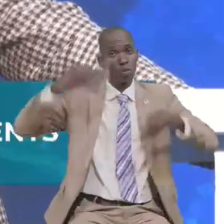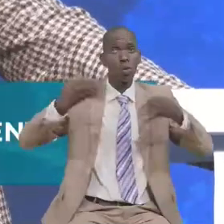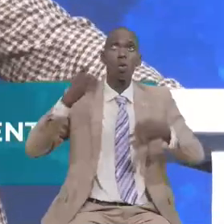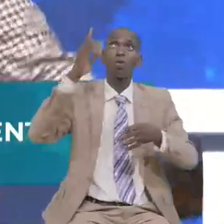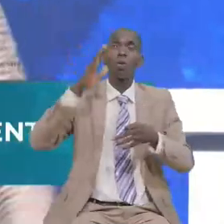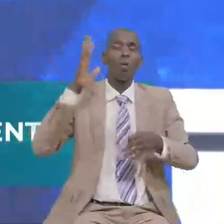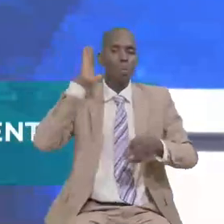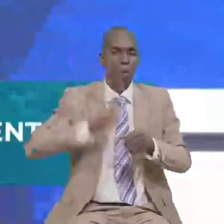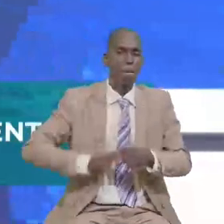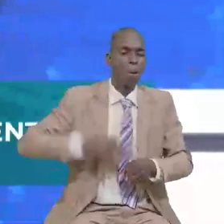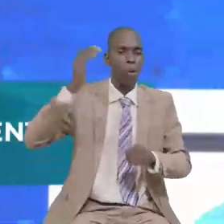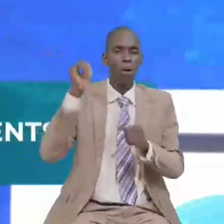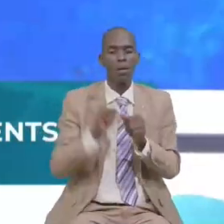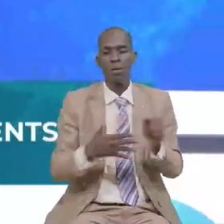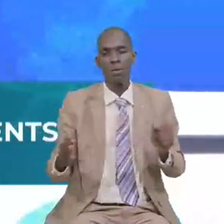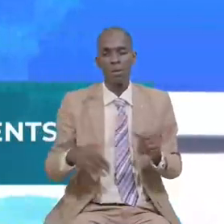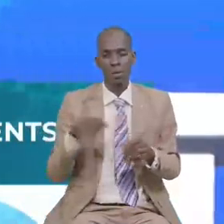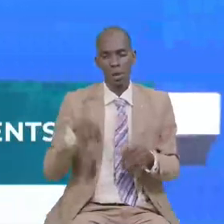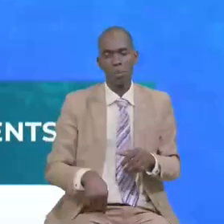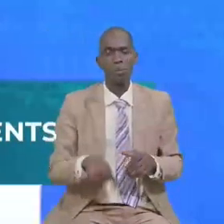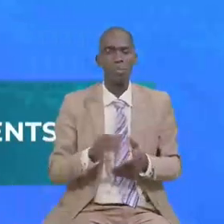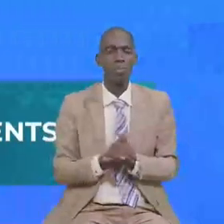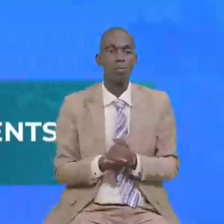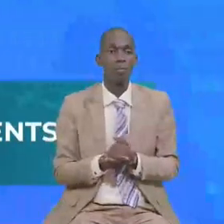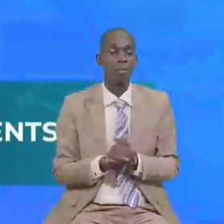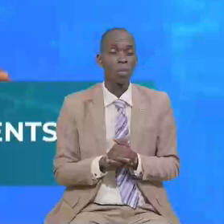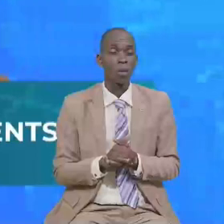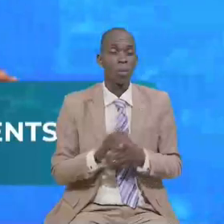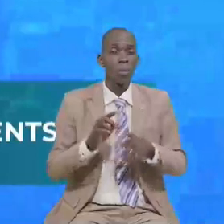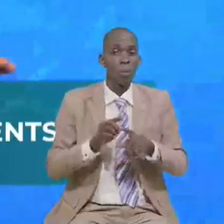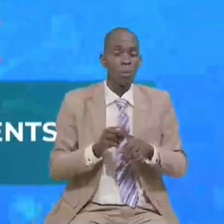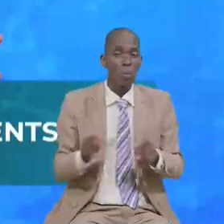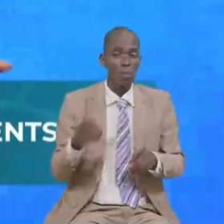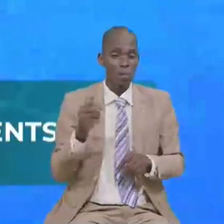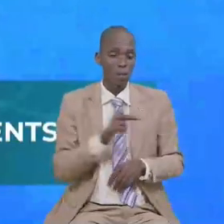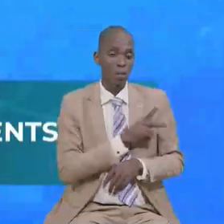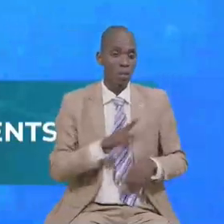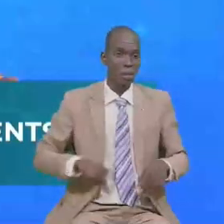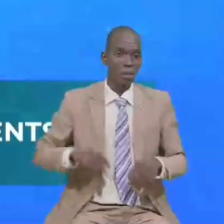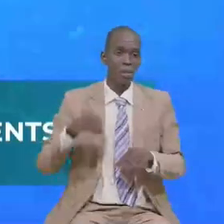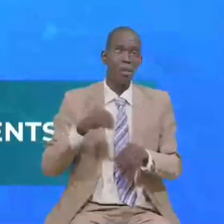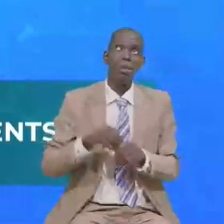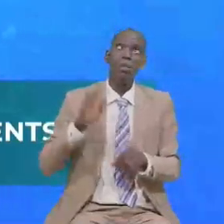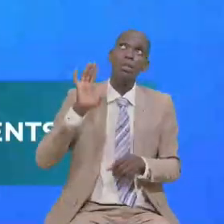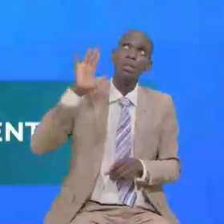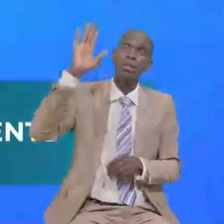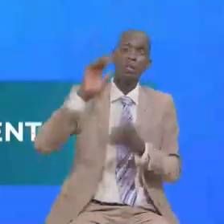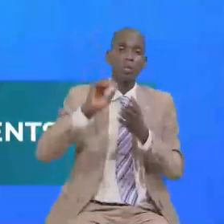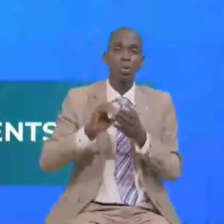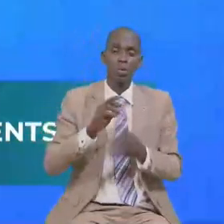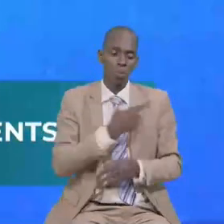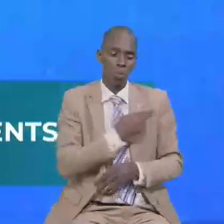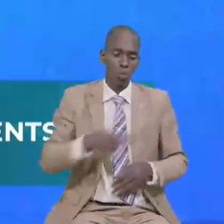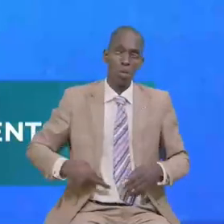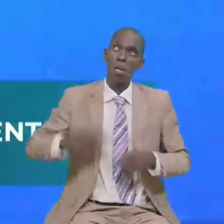tout détruire. Mais le roi, lorsqu'il te visite,